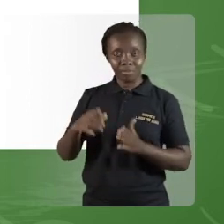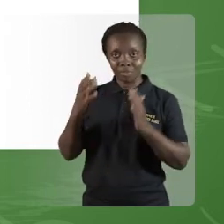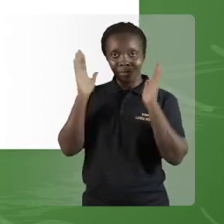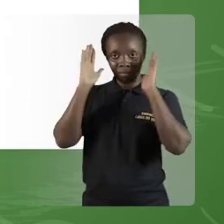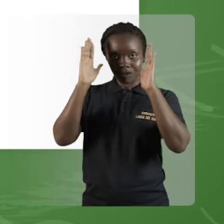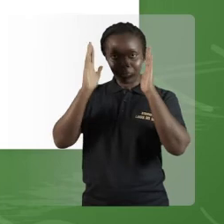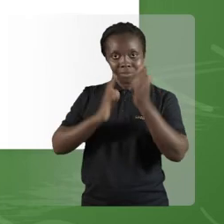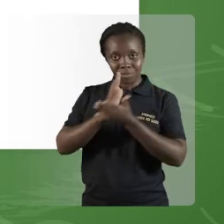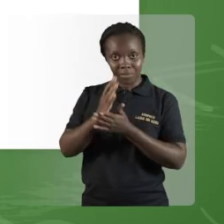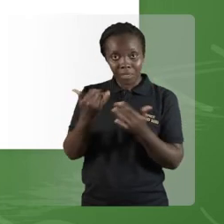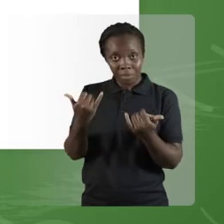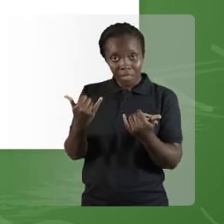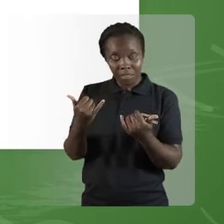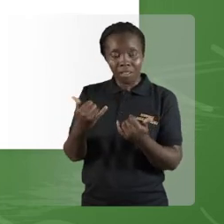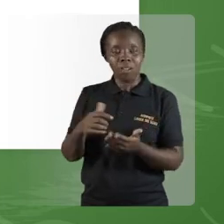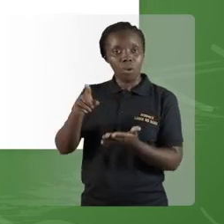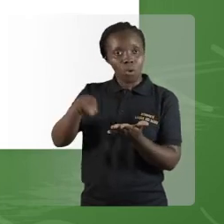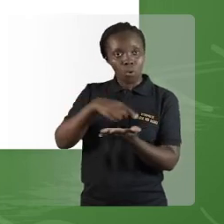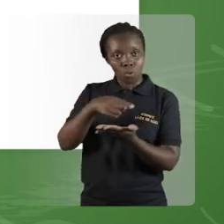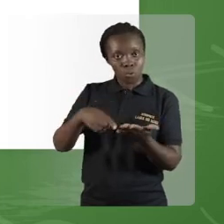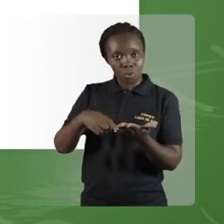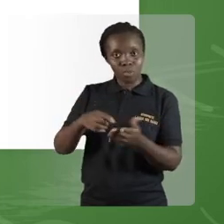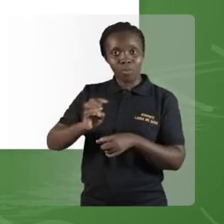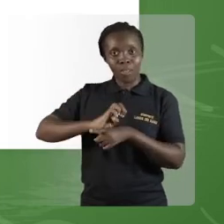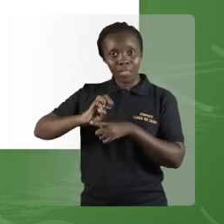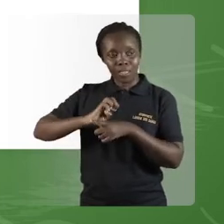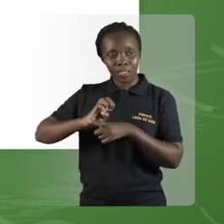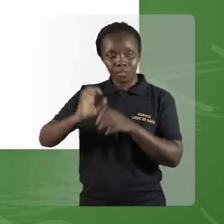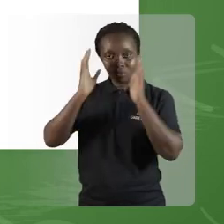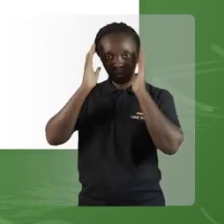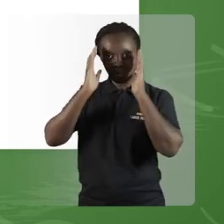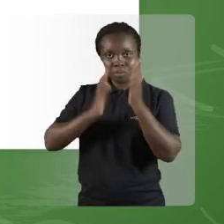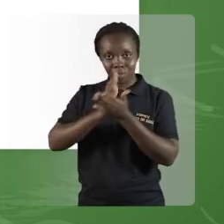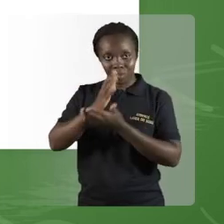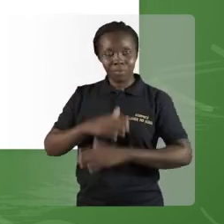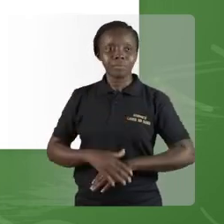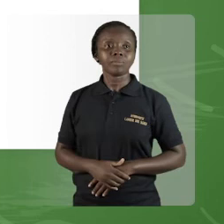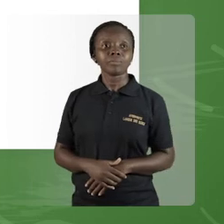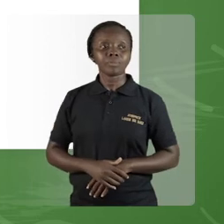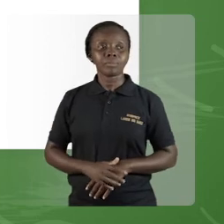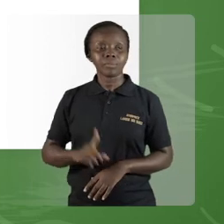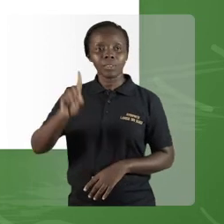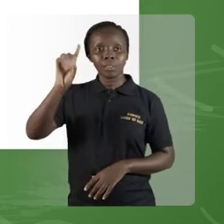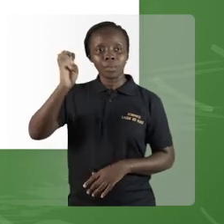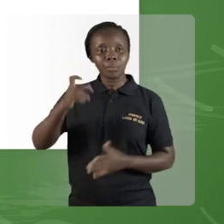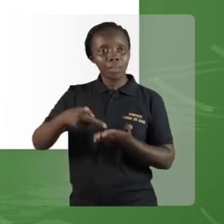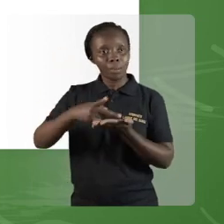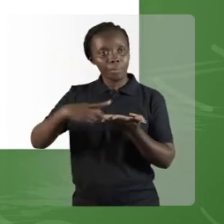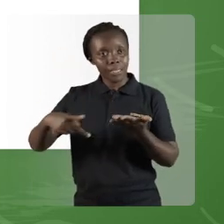Passons à la phase résolution de notre situation. Commençons par la première partie.